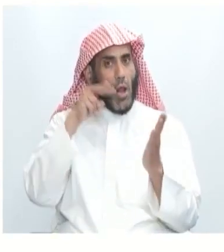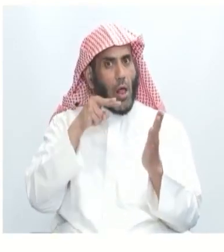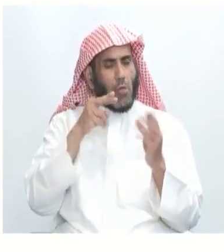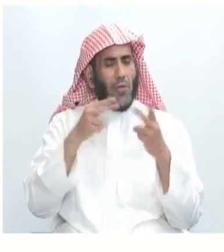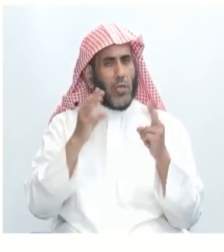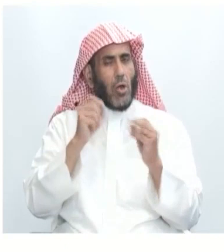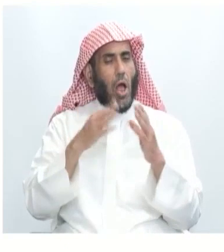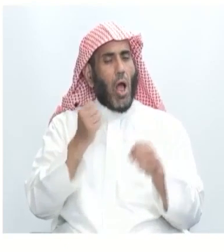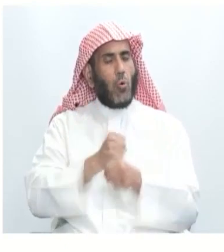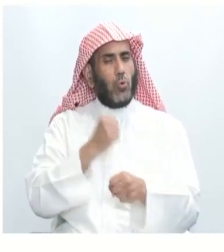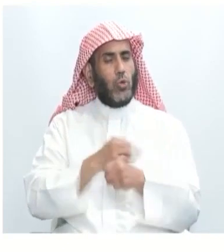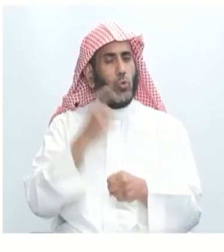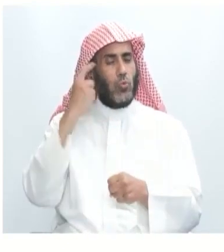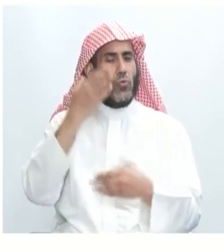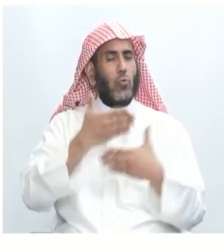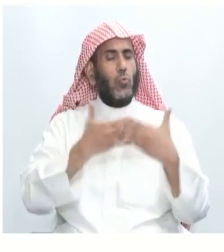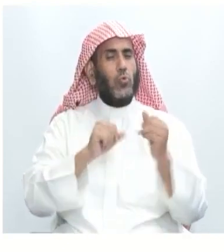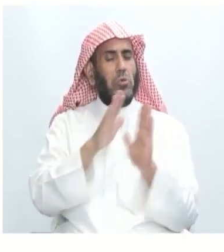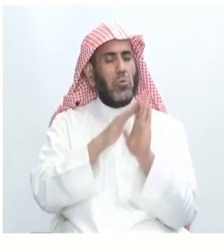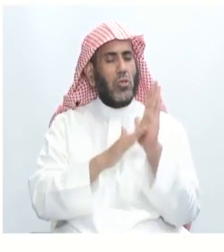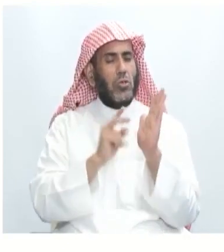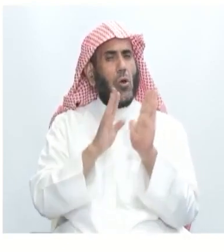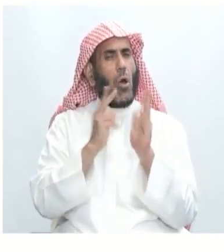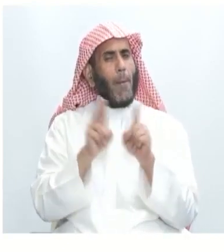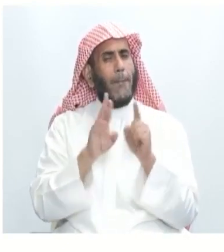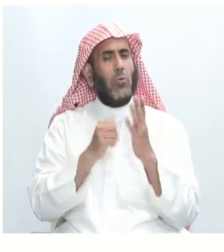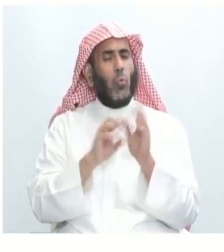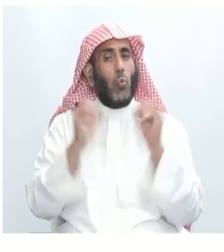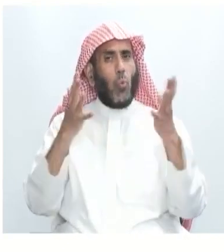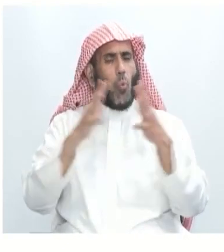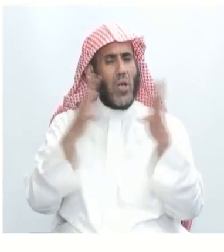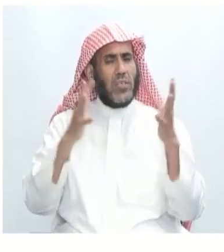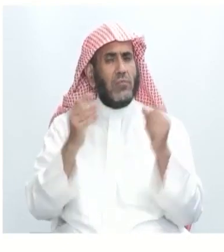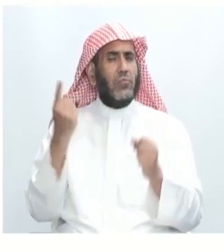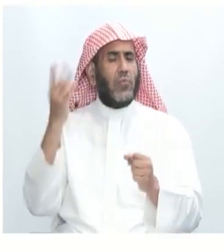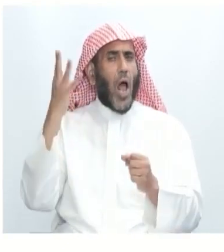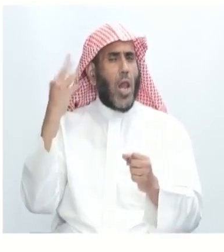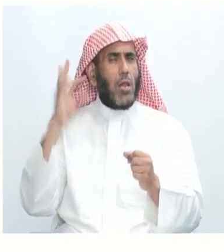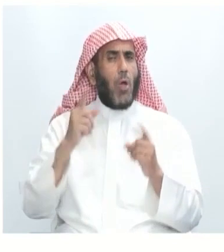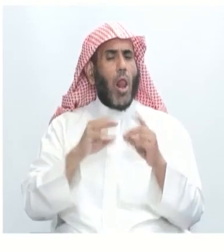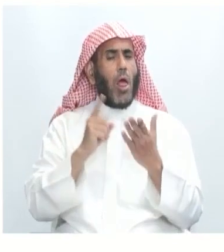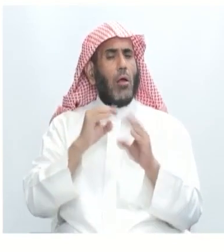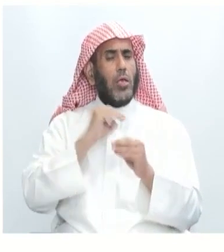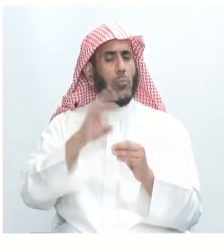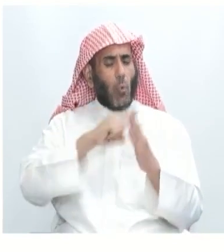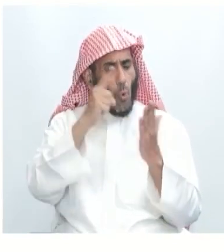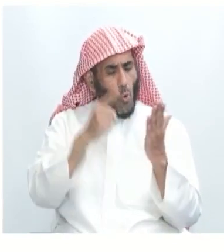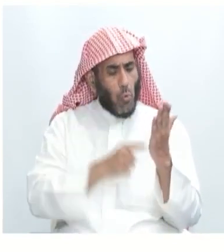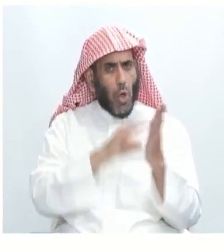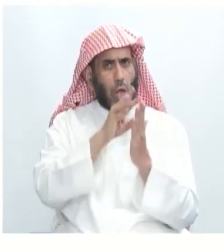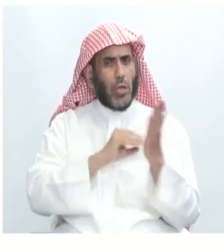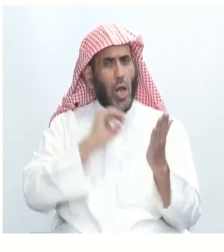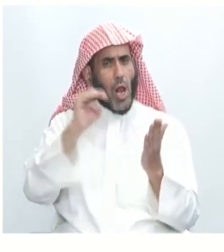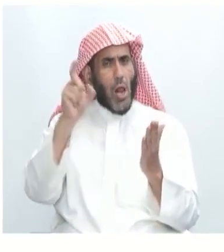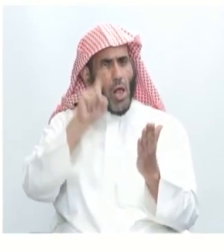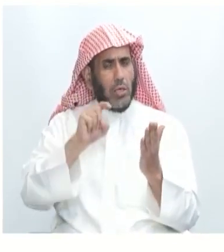في ذهنك نصوصا قصيره يمثل كل منها مجالا من مجالات الوصف العلمي هل اجابت موضوعاتك عن كل الاسئله في كل مره